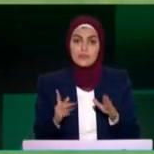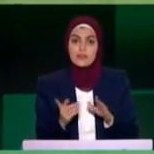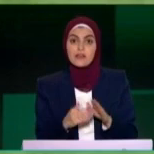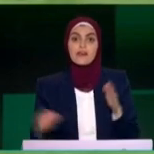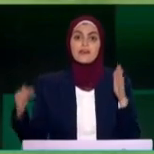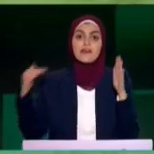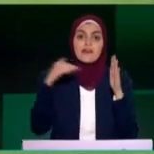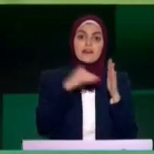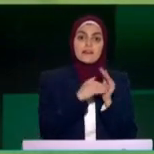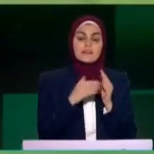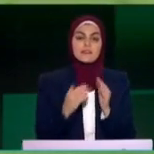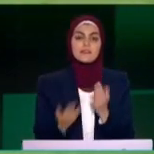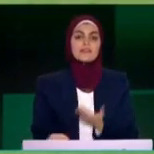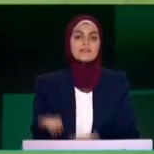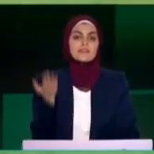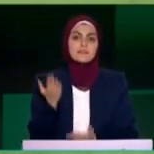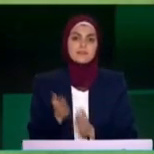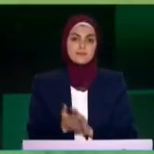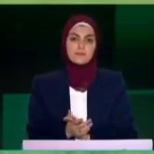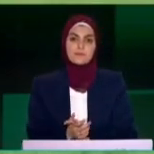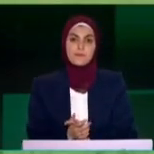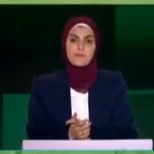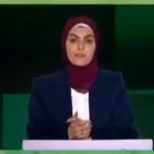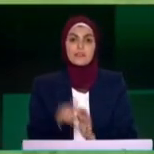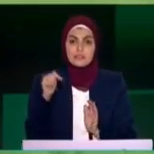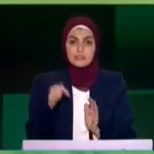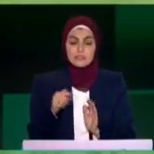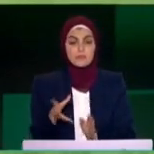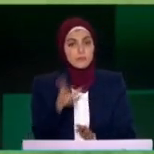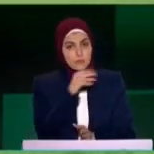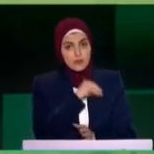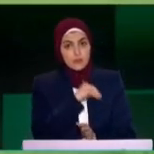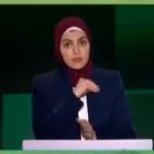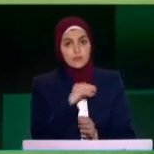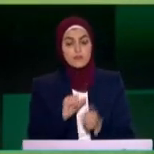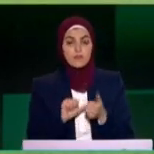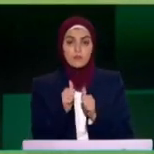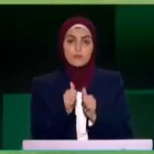أعلى إنتاجية، وهذا أحد أهداف المبادرة تحت